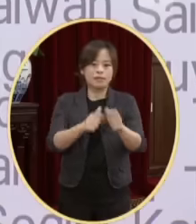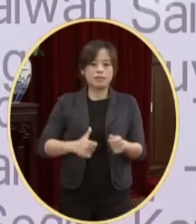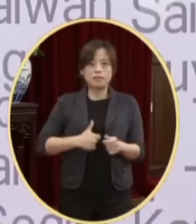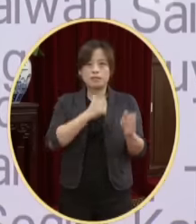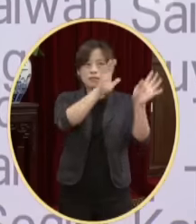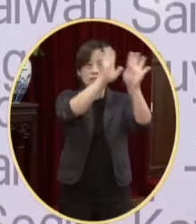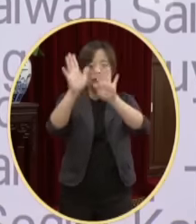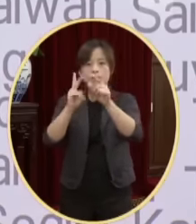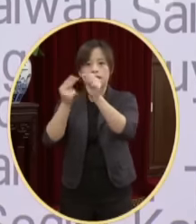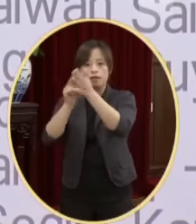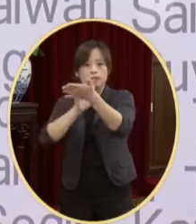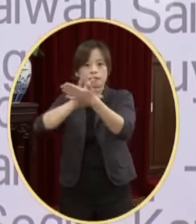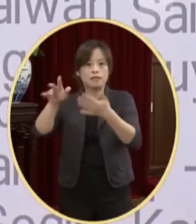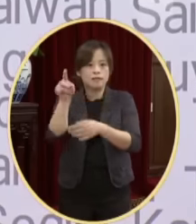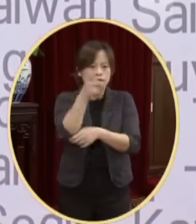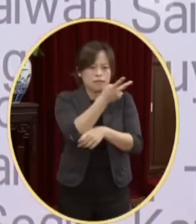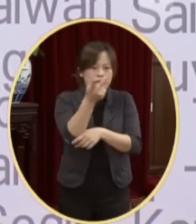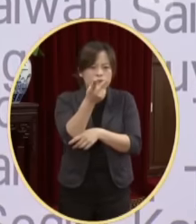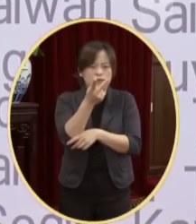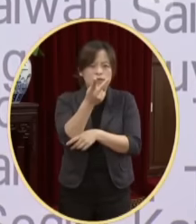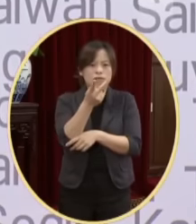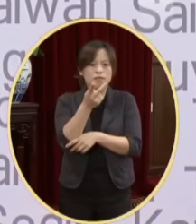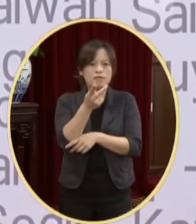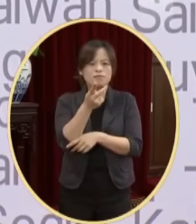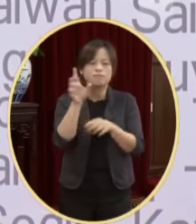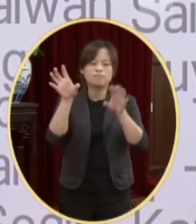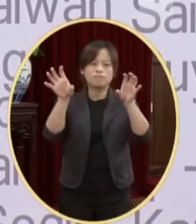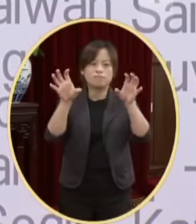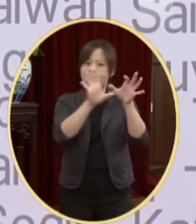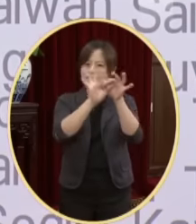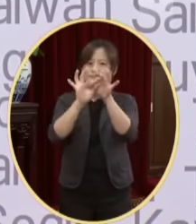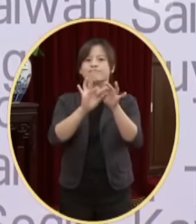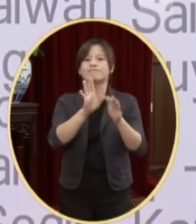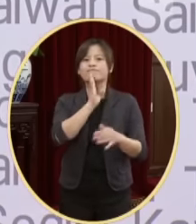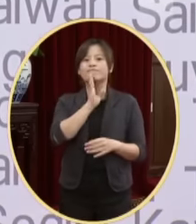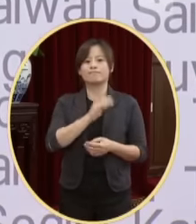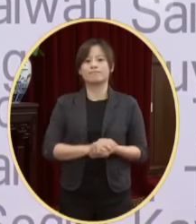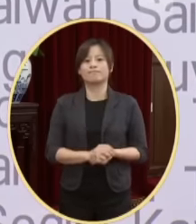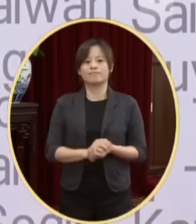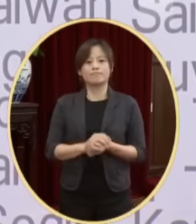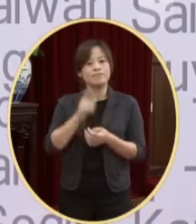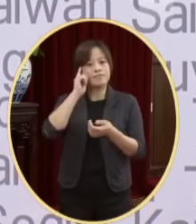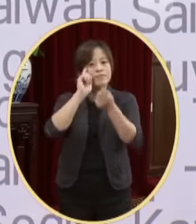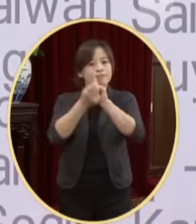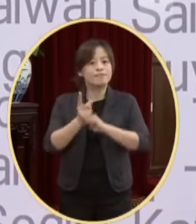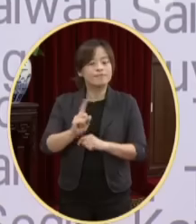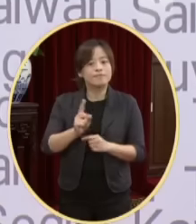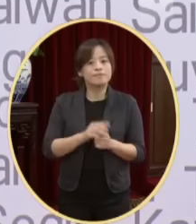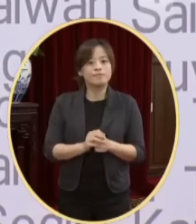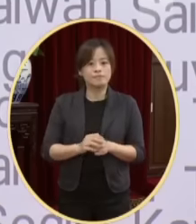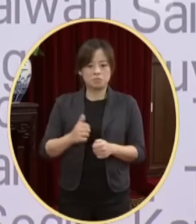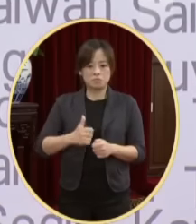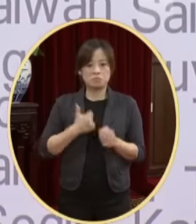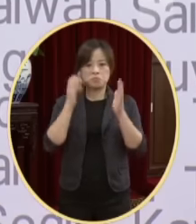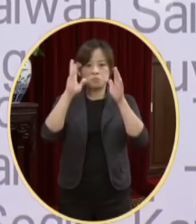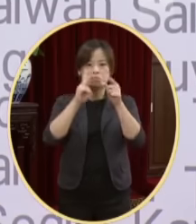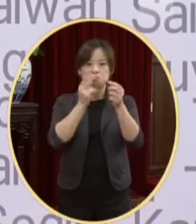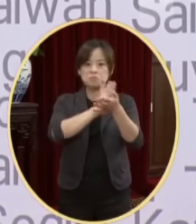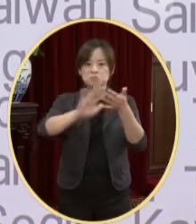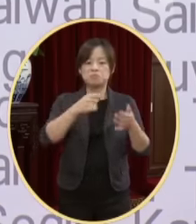解其实是两个相关的概念。换句话说，真正的和